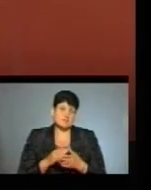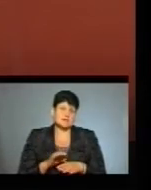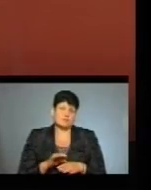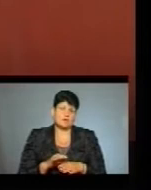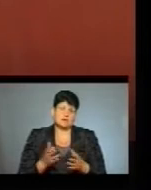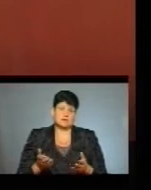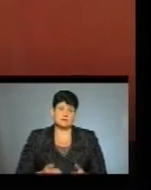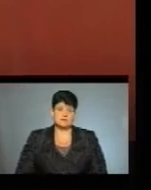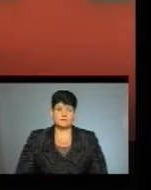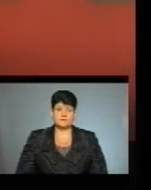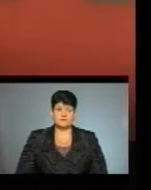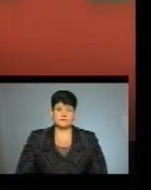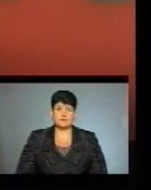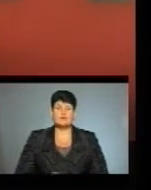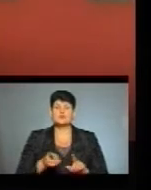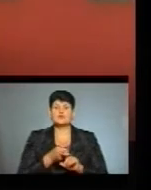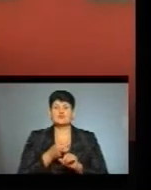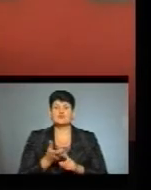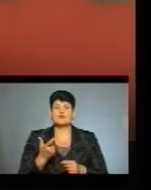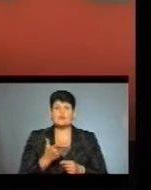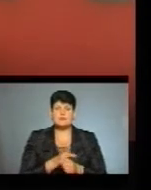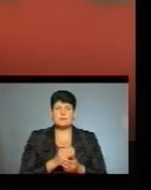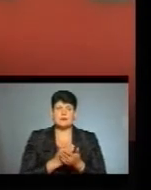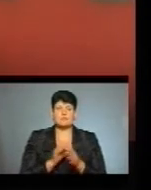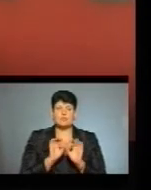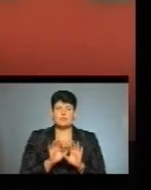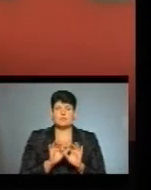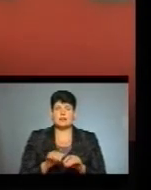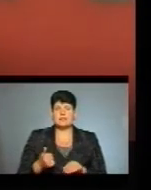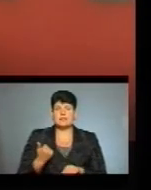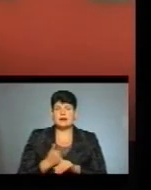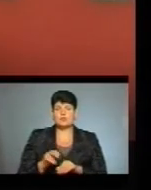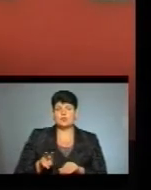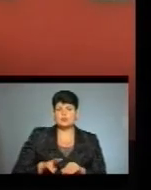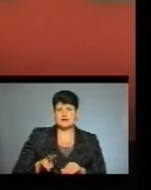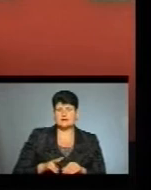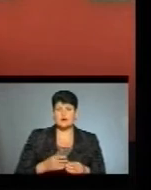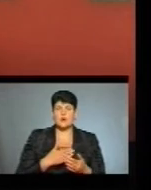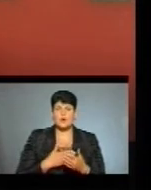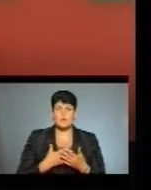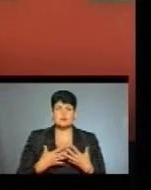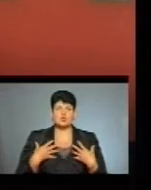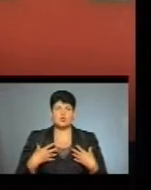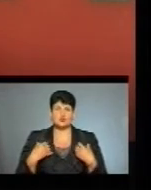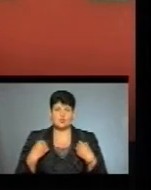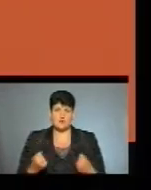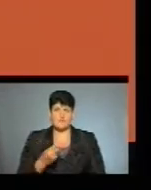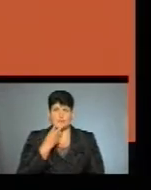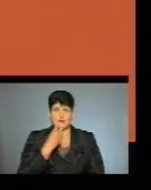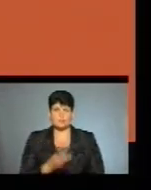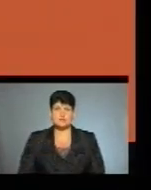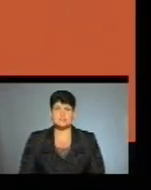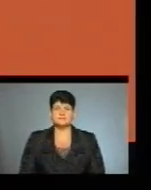досить високою. Стосовно вакцинації, маємо коментар генерального директора Центру громадського здоров'я. Дивимося.